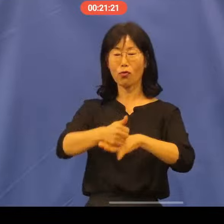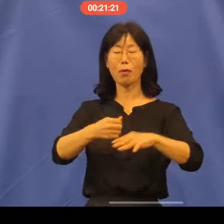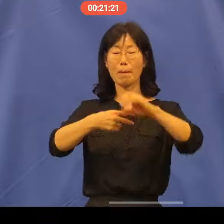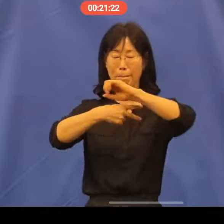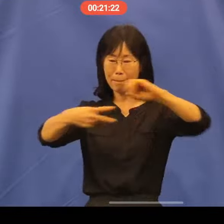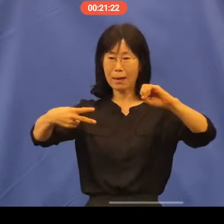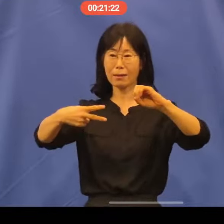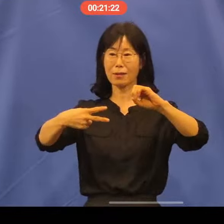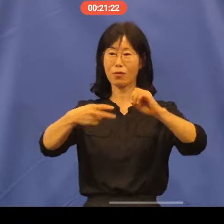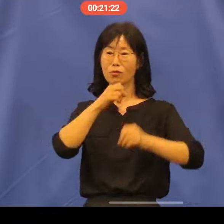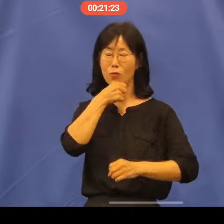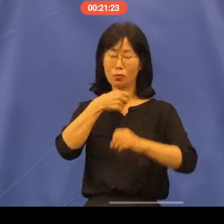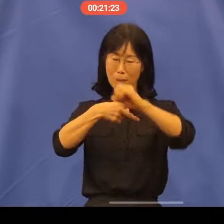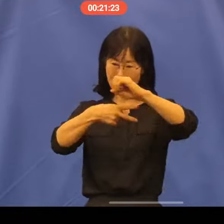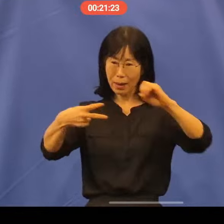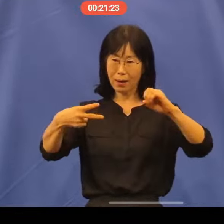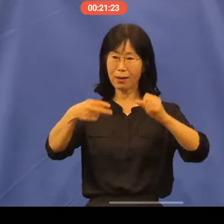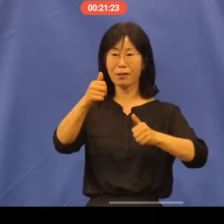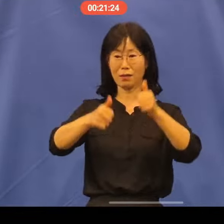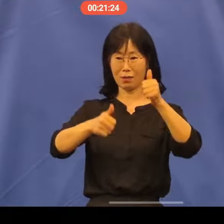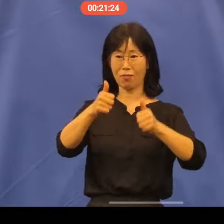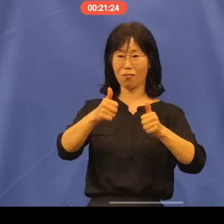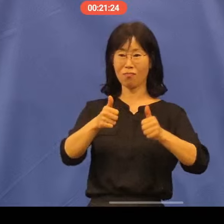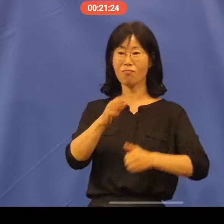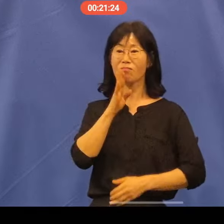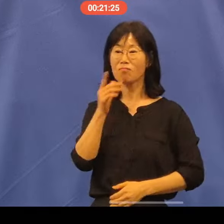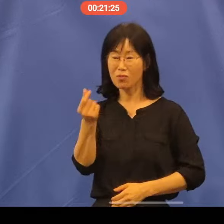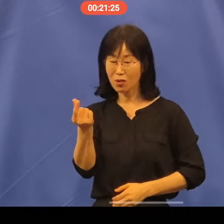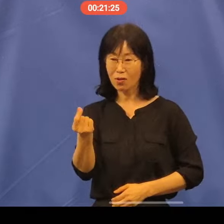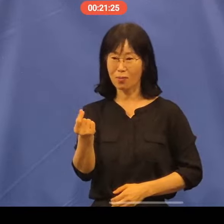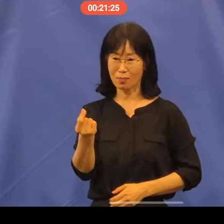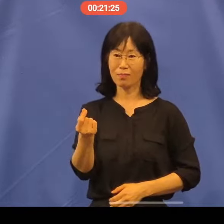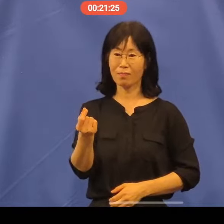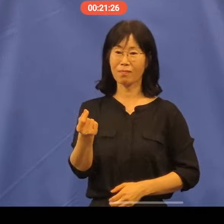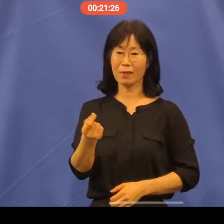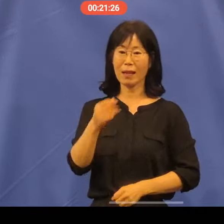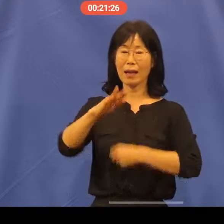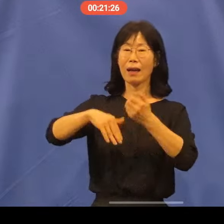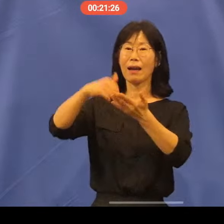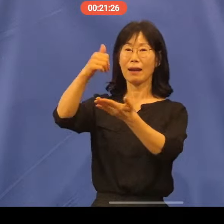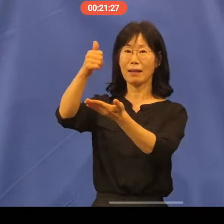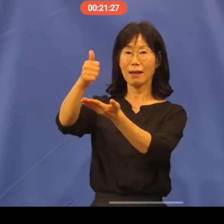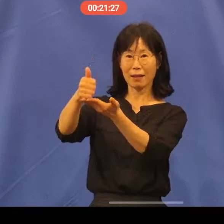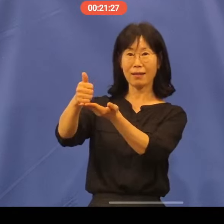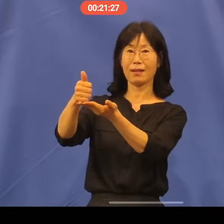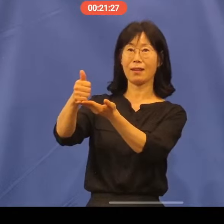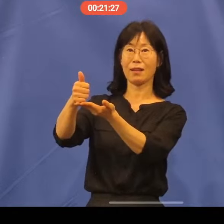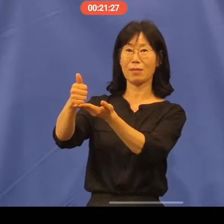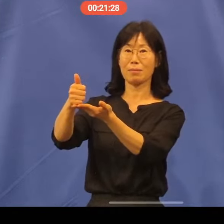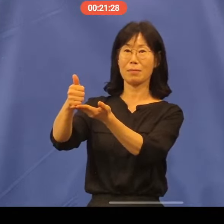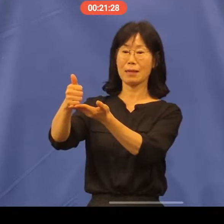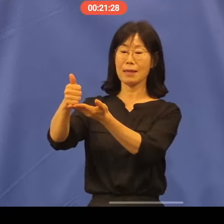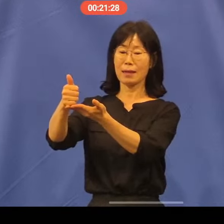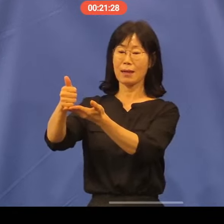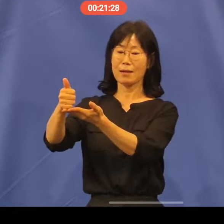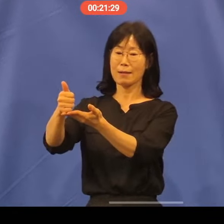인생을 위해 하나님이 필요한 게 아니에요, 여러분. 내 인생을 사는데 하나님을 자꾸 끌어오고 하나님이 내 목적을